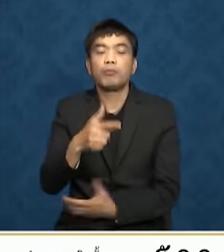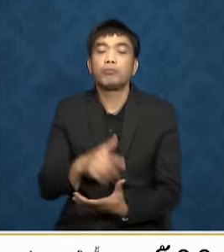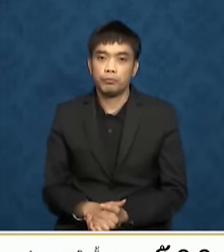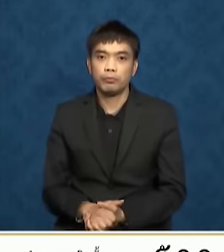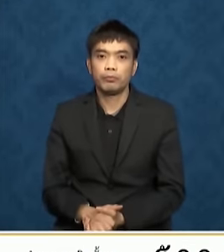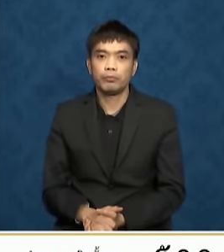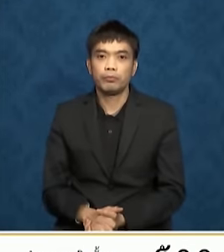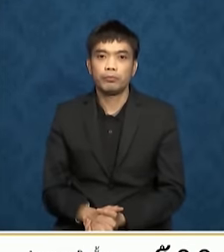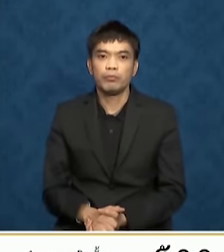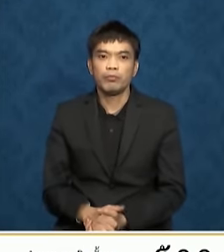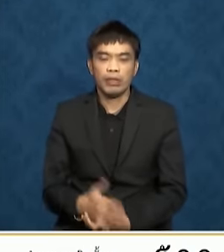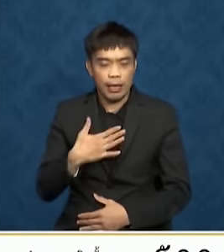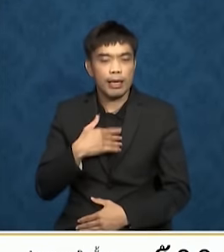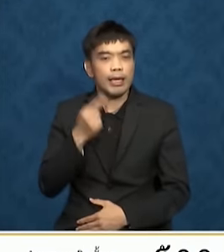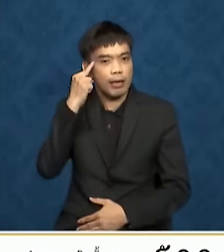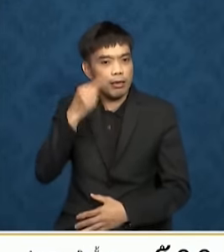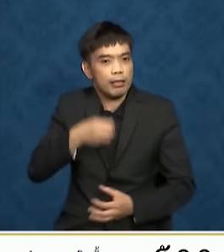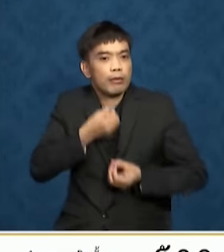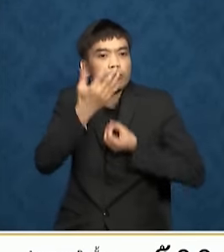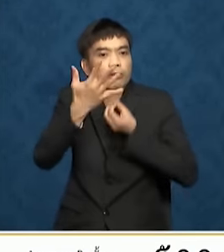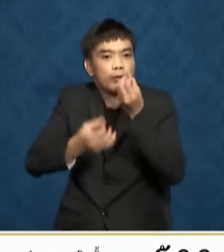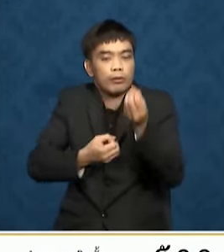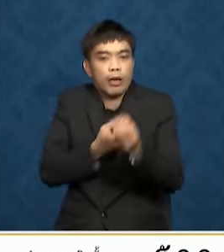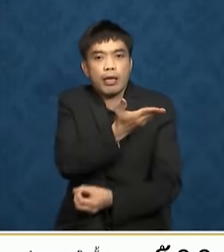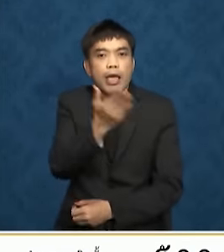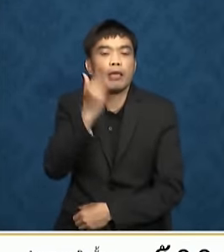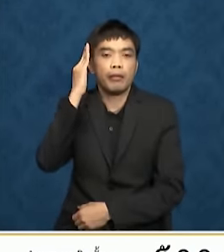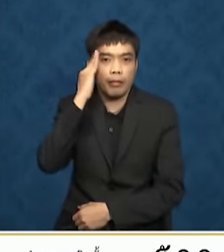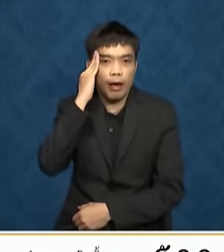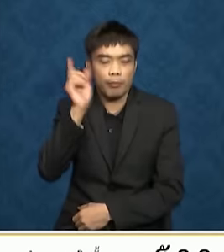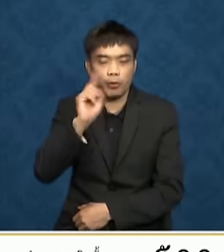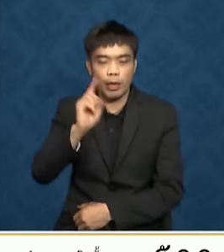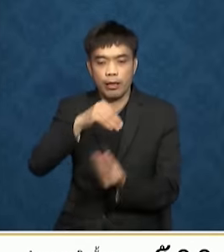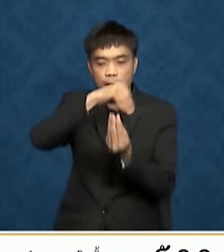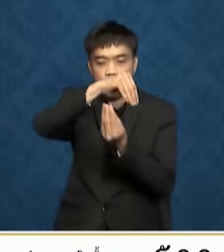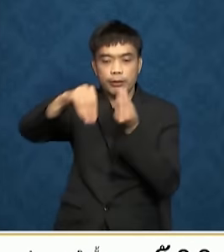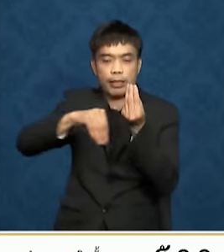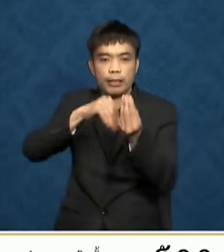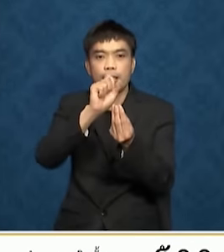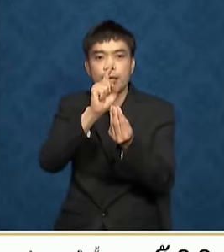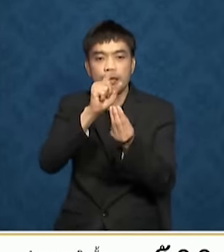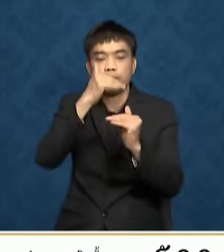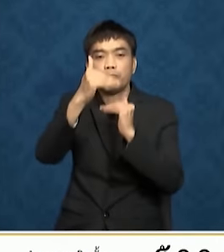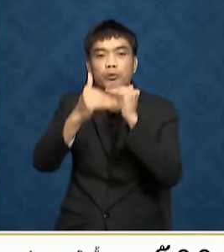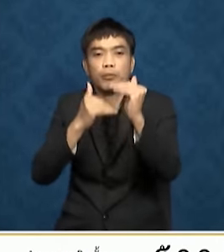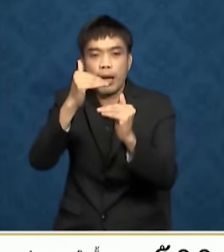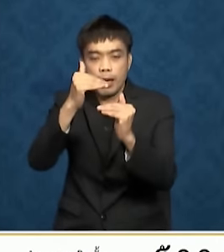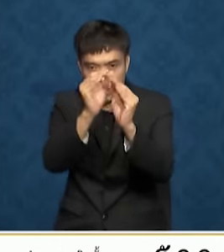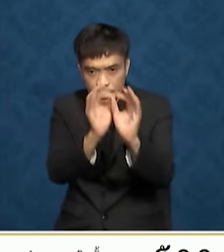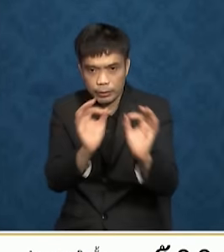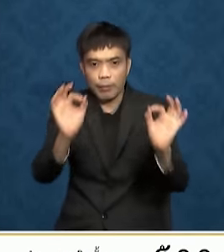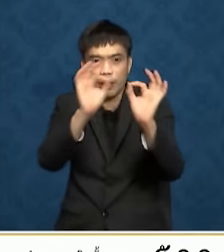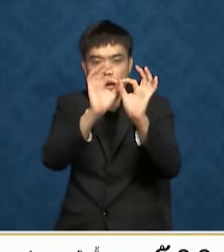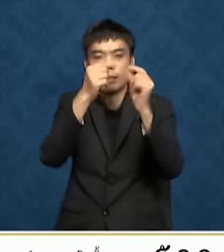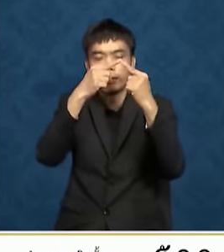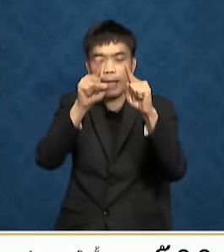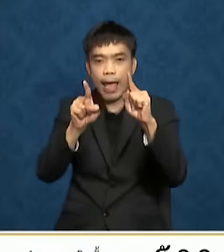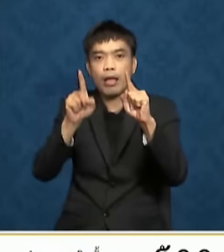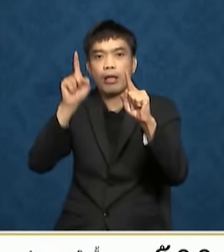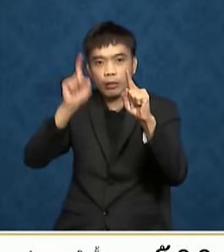ขยายสิ่งที่ต้องการจะสะท้อนว่าไอ้การเจริญเติบโตของเศรษฐกิจเนี่ยมันสำคัญแน่นอนแต่มันต้องแลกด้วยอะไรมา